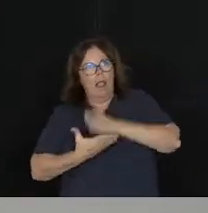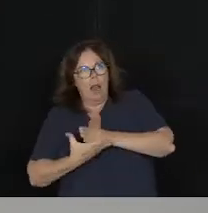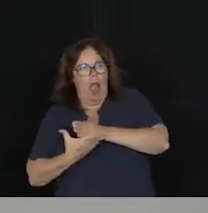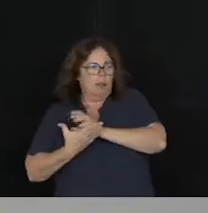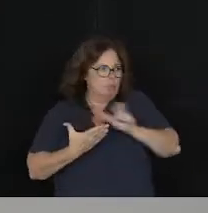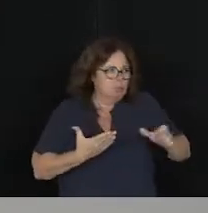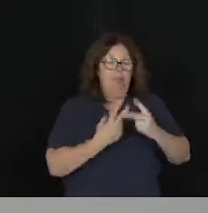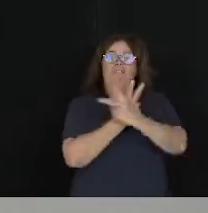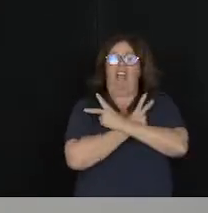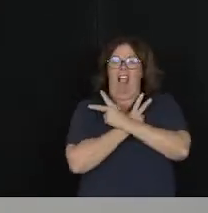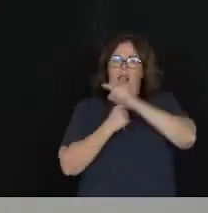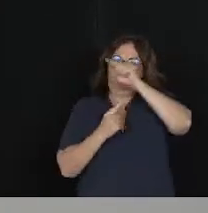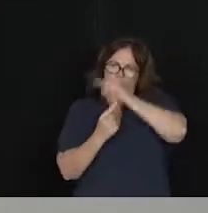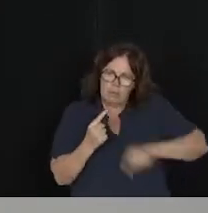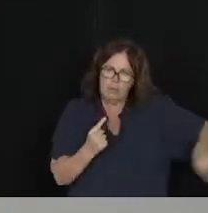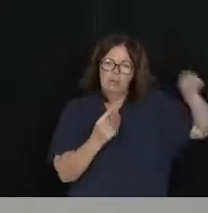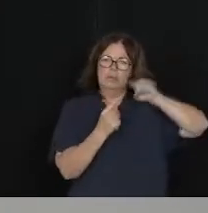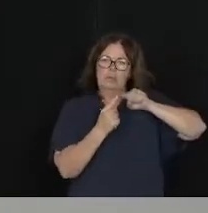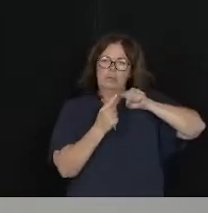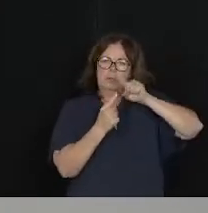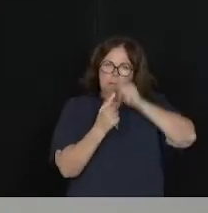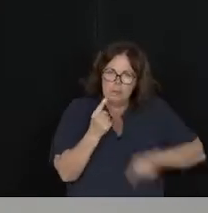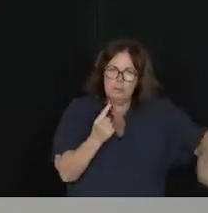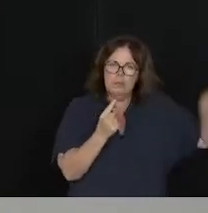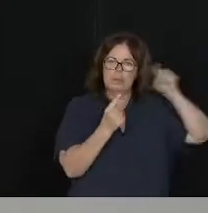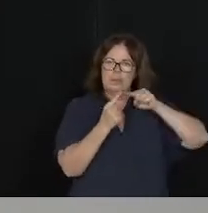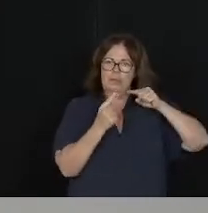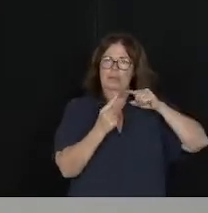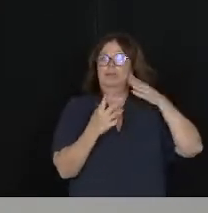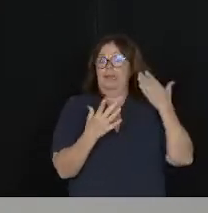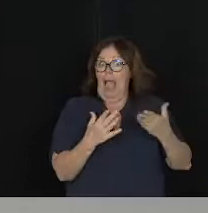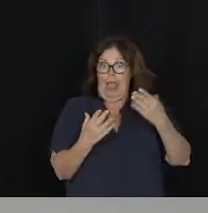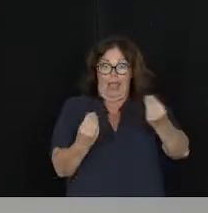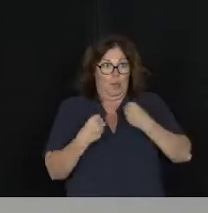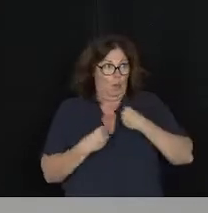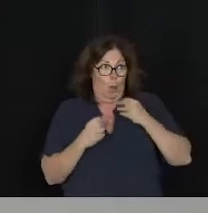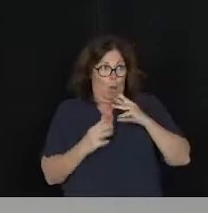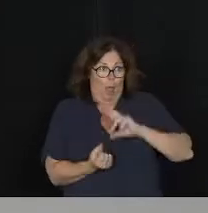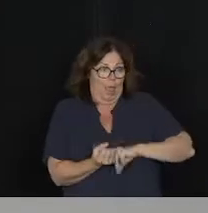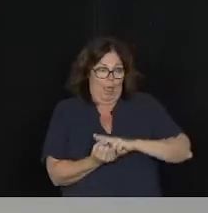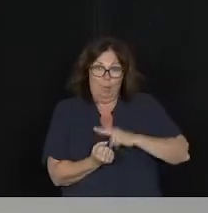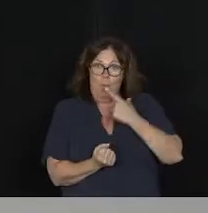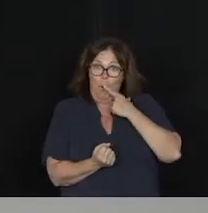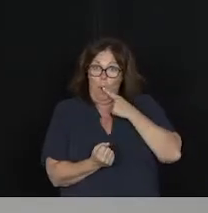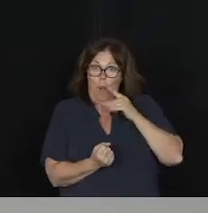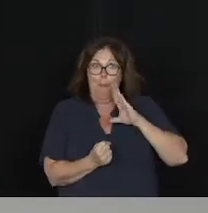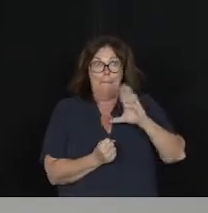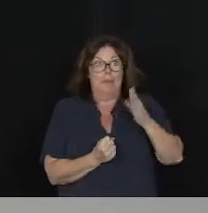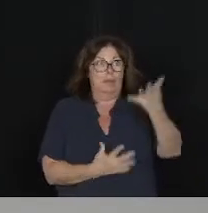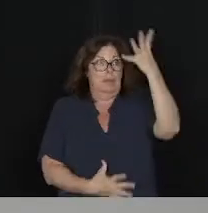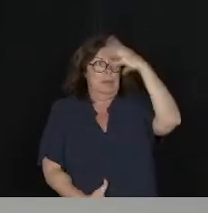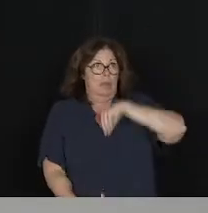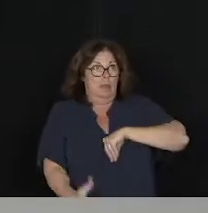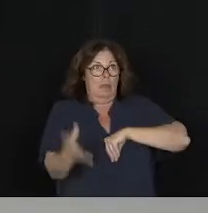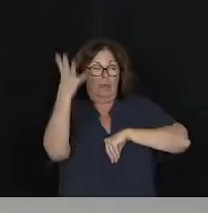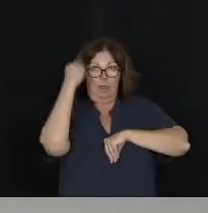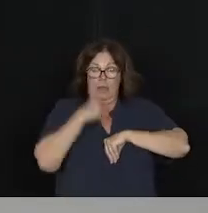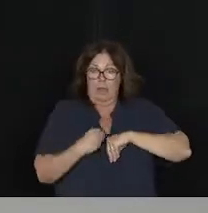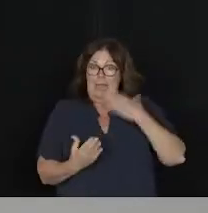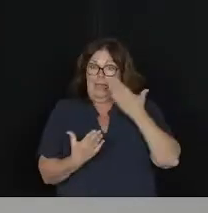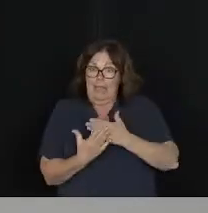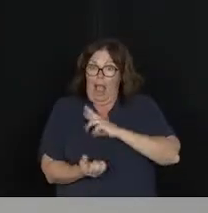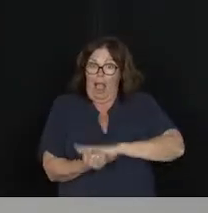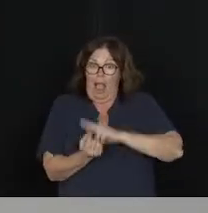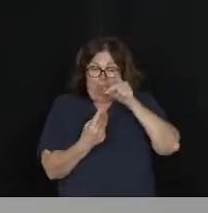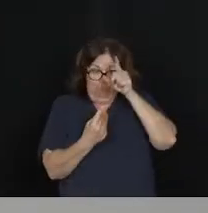vacances. Les vies s'organisent en des cycles circonscrits, rabattant le temps de l'éducation vers le temps des appropriations disciplinaires.